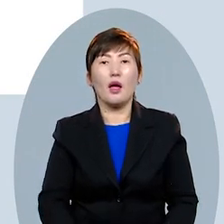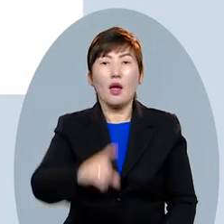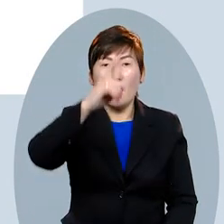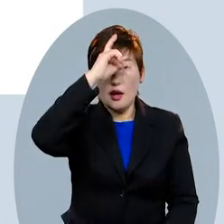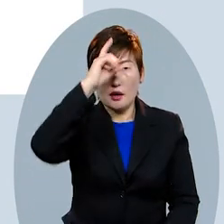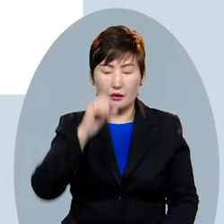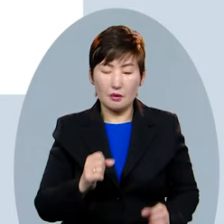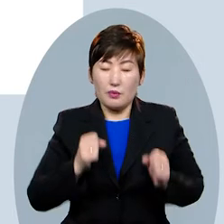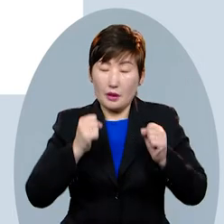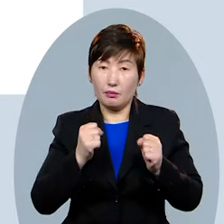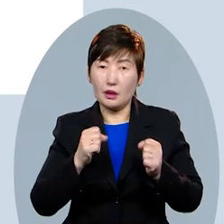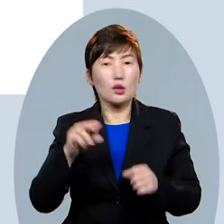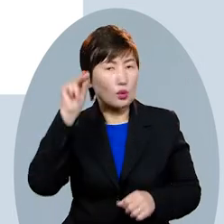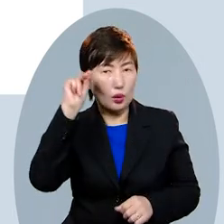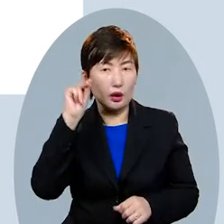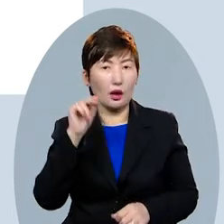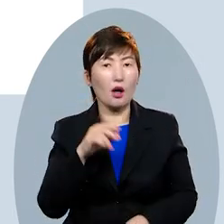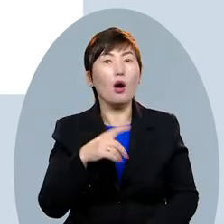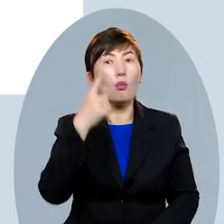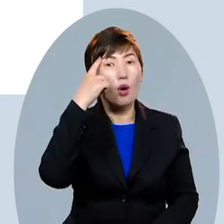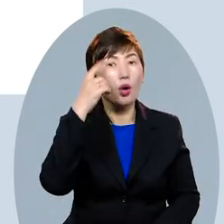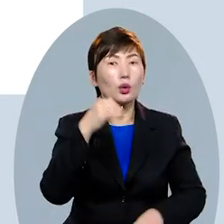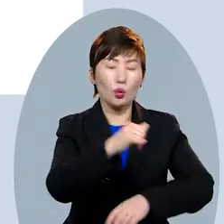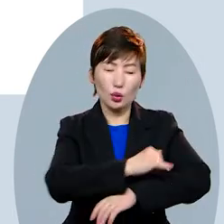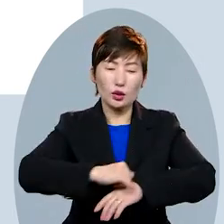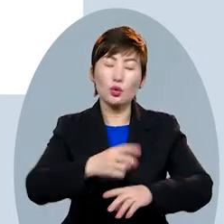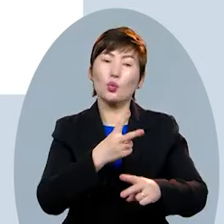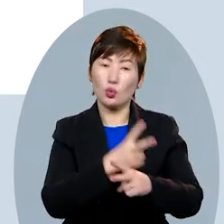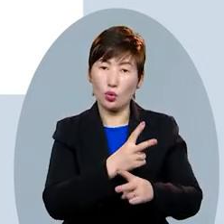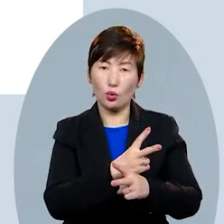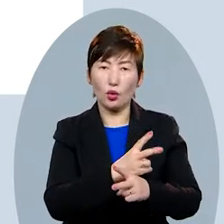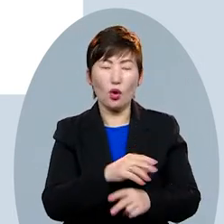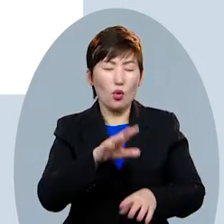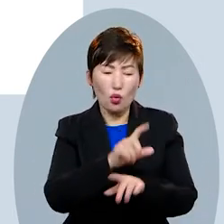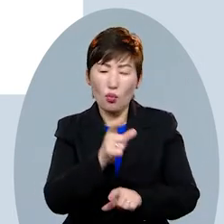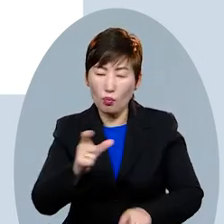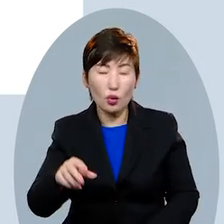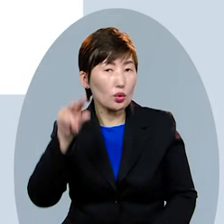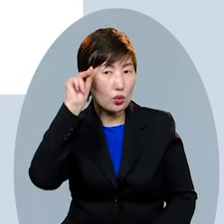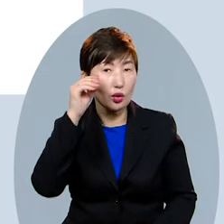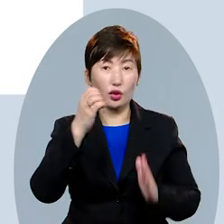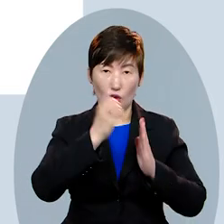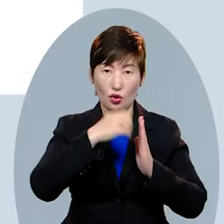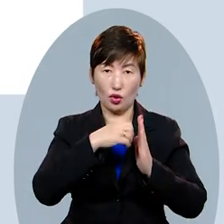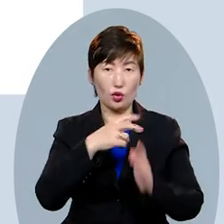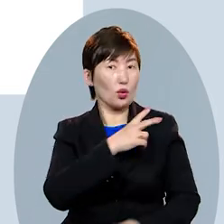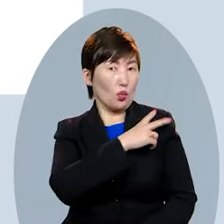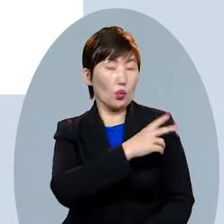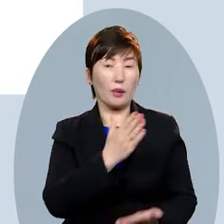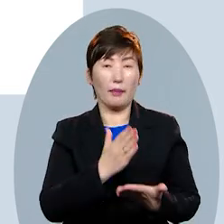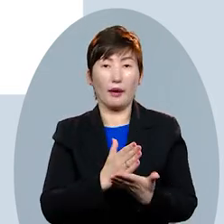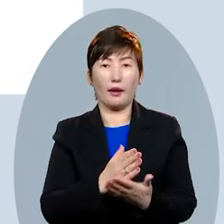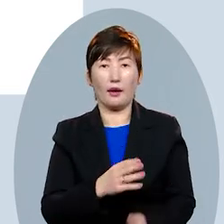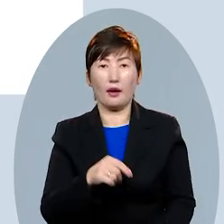номд шамдан сургах тухайд Монгол улсын үндсэн хуулинд хүн бүр сурч боловсрох ёстой гэсэн үндсэн үүрэг байдаг